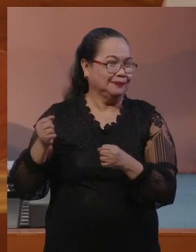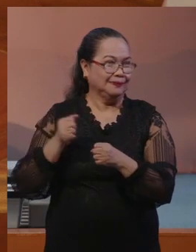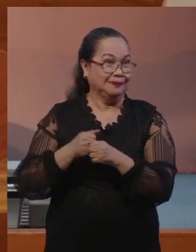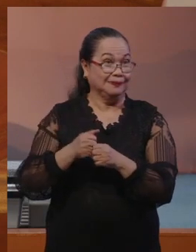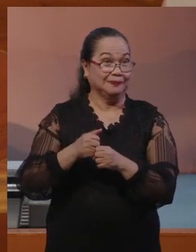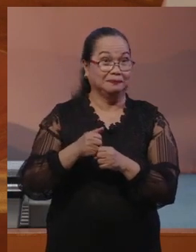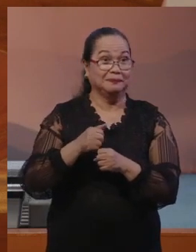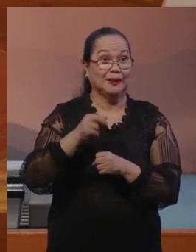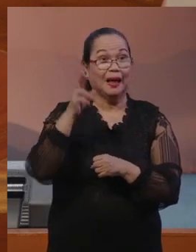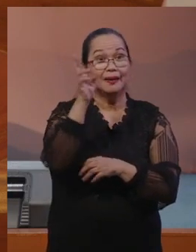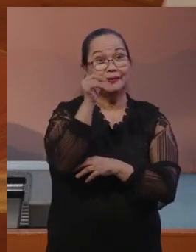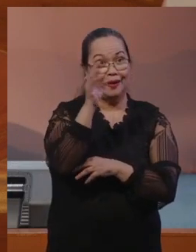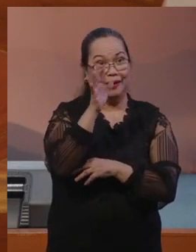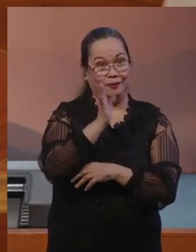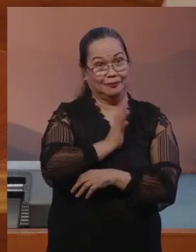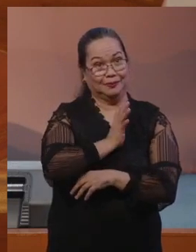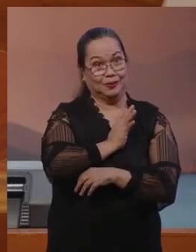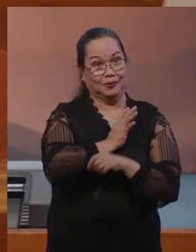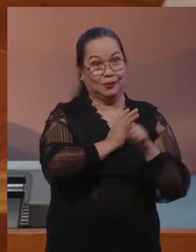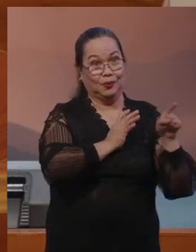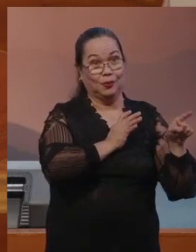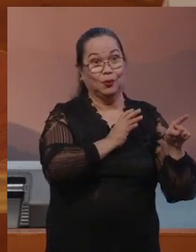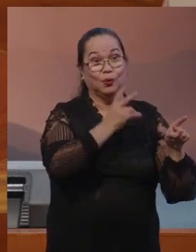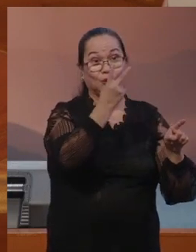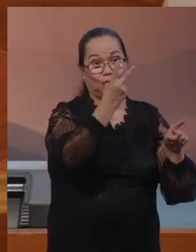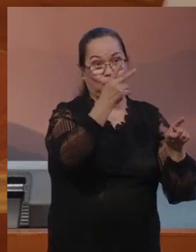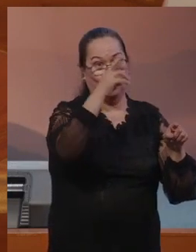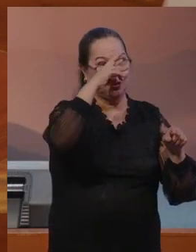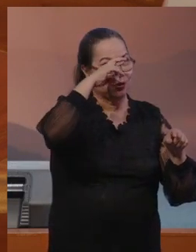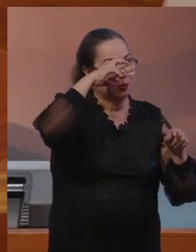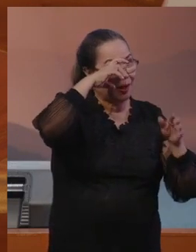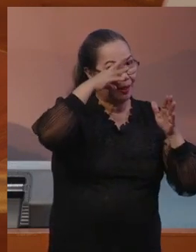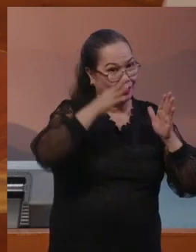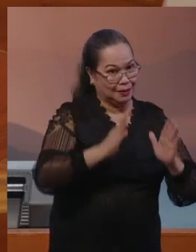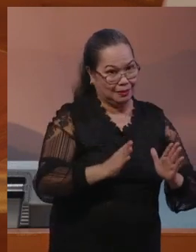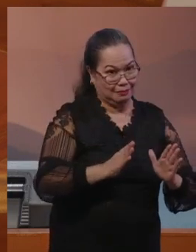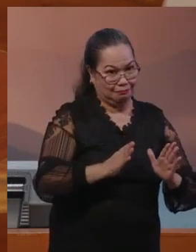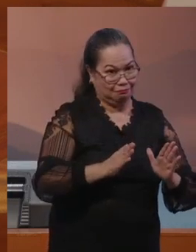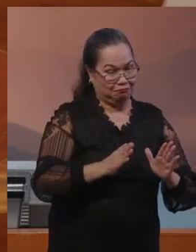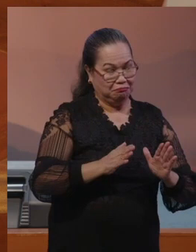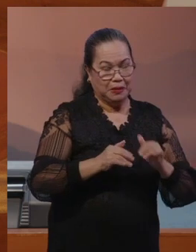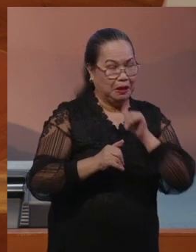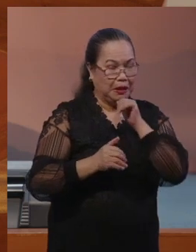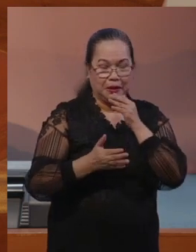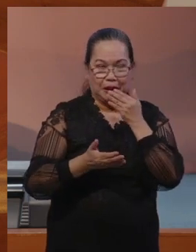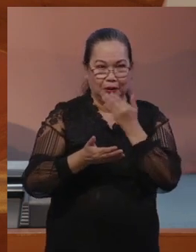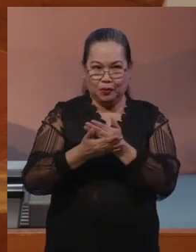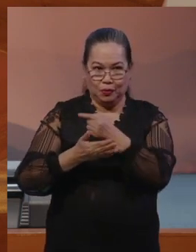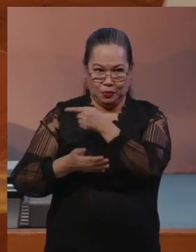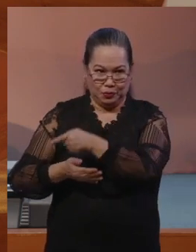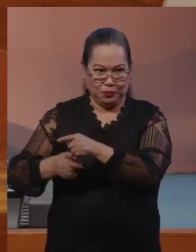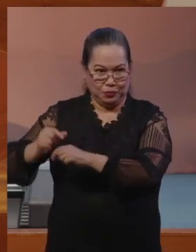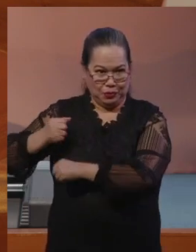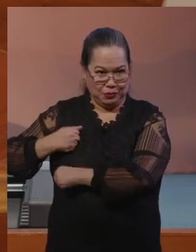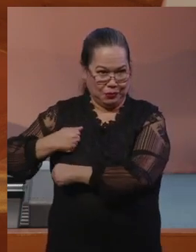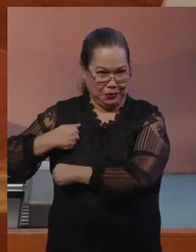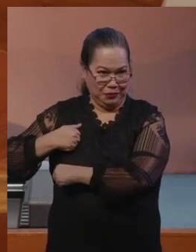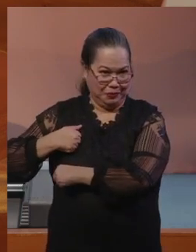Mabait si Rahab doon sa spies. Hindi siya mabait kasi